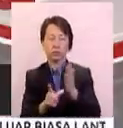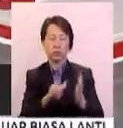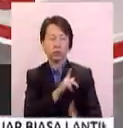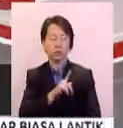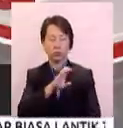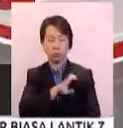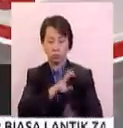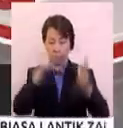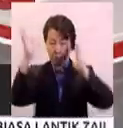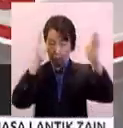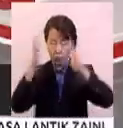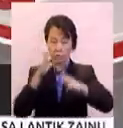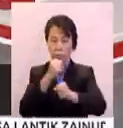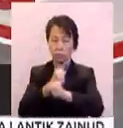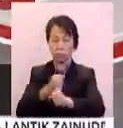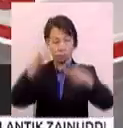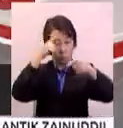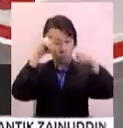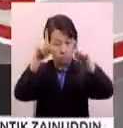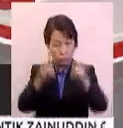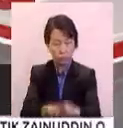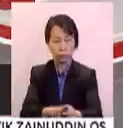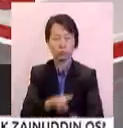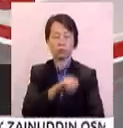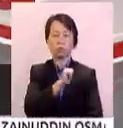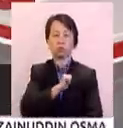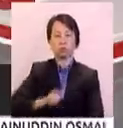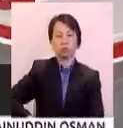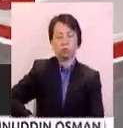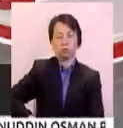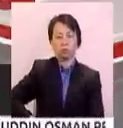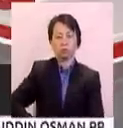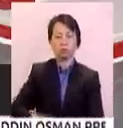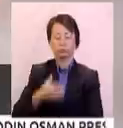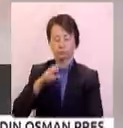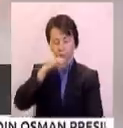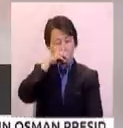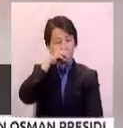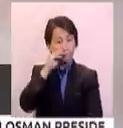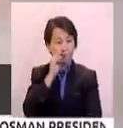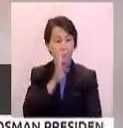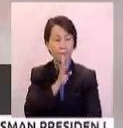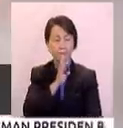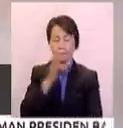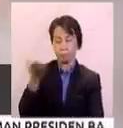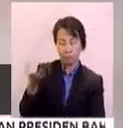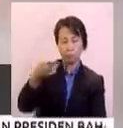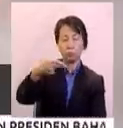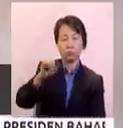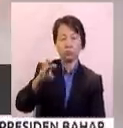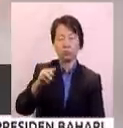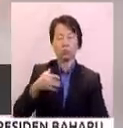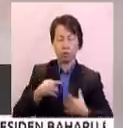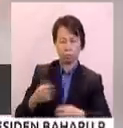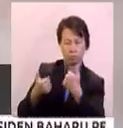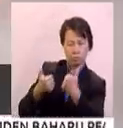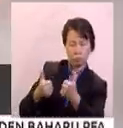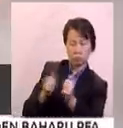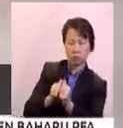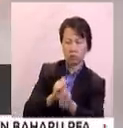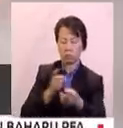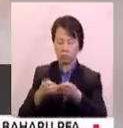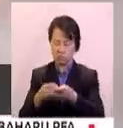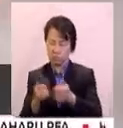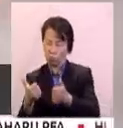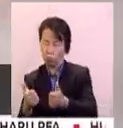Polis Negara mendapat perkenan yang di-Pertuan Agong. Menurut Tan Sri Muhyiddin, Datuk Seri Abdul Hamid memiliki kompetensi dan daya